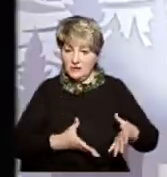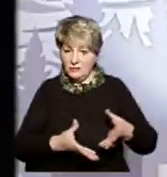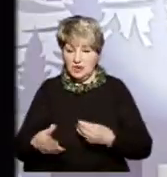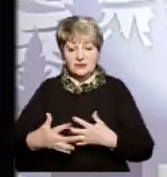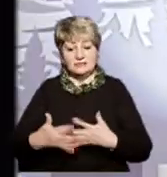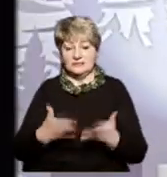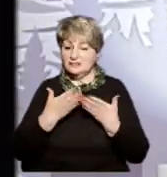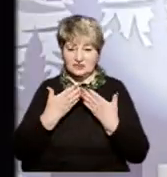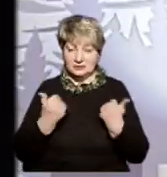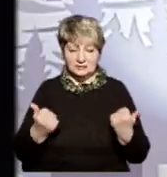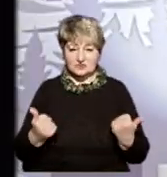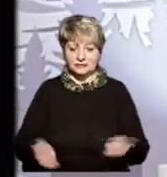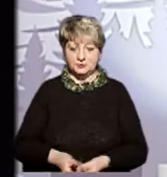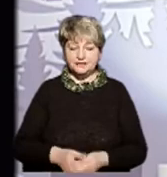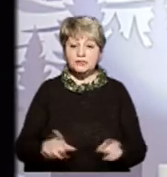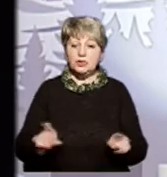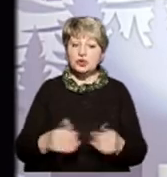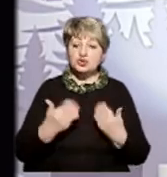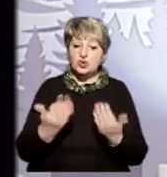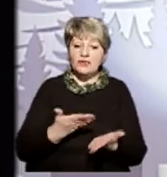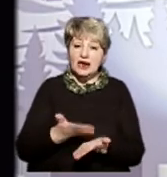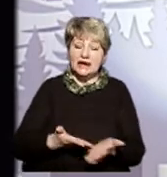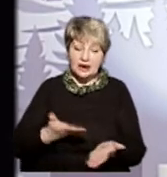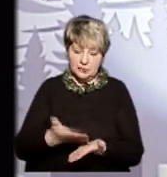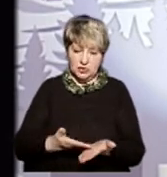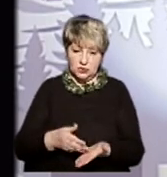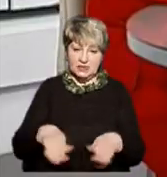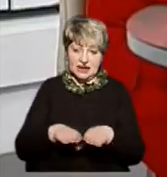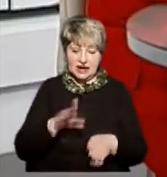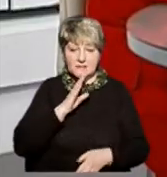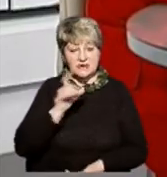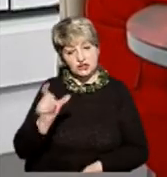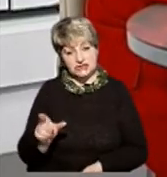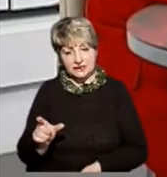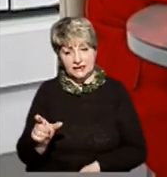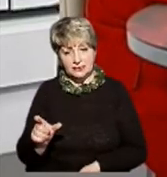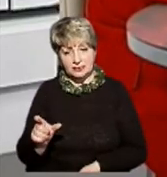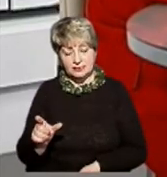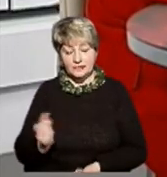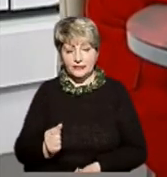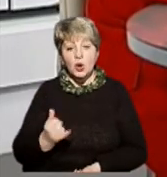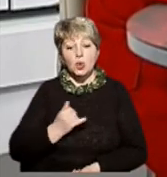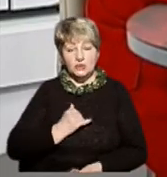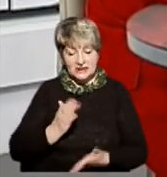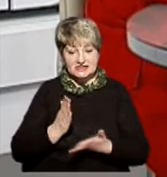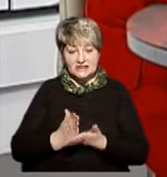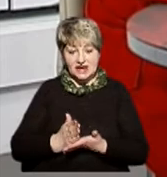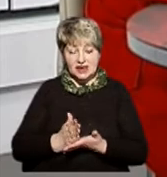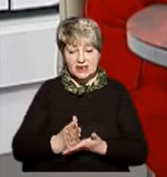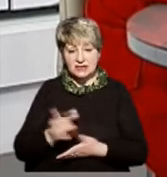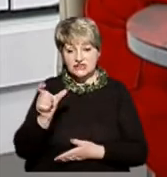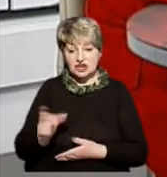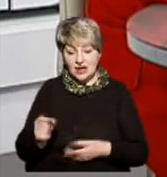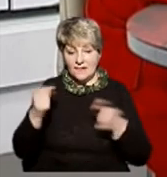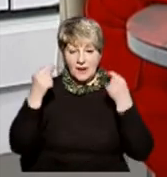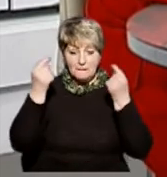вагітність. Що рекомендуєте вагітним, які знаходяться в стані стресу? Ну, ви знаєте, по-перше, у нас є психолог, який з ними працює,